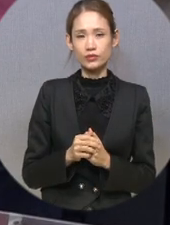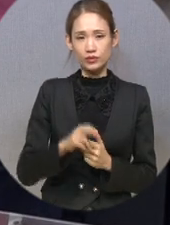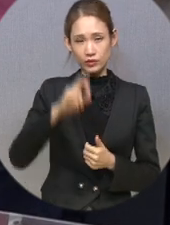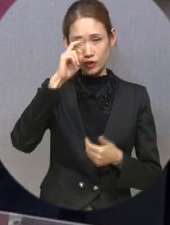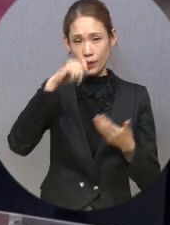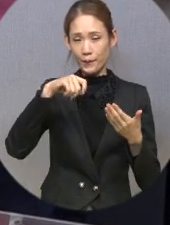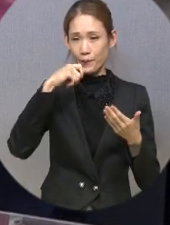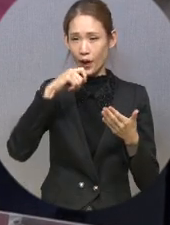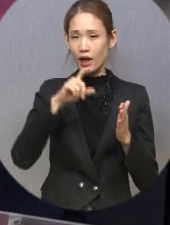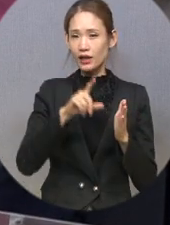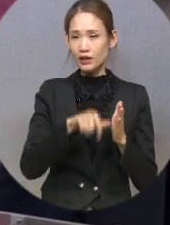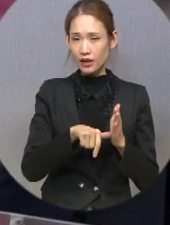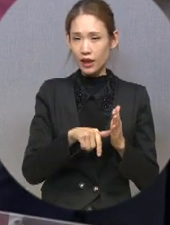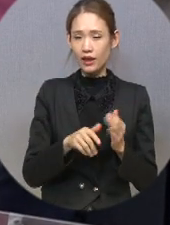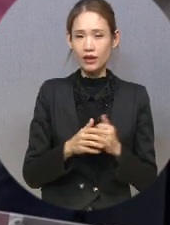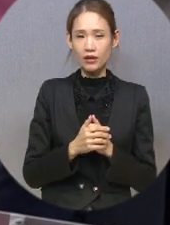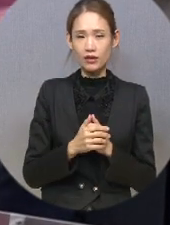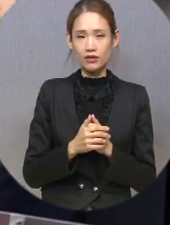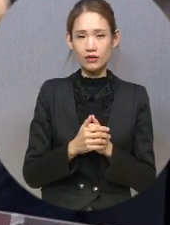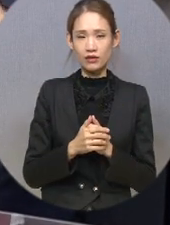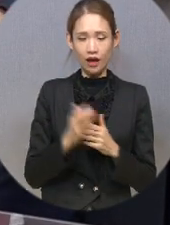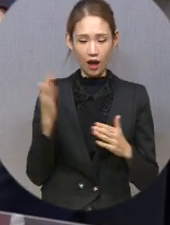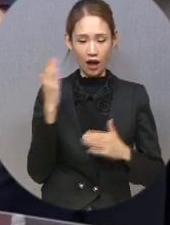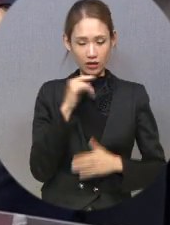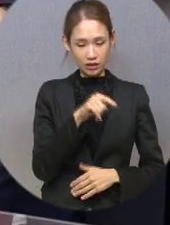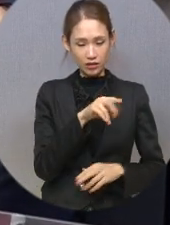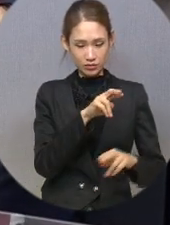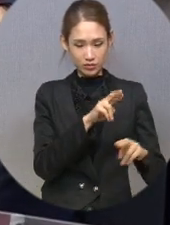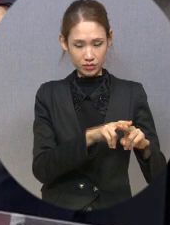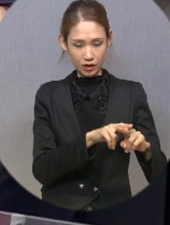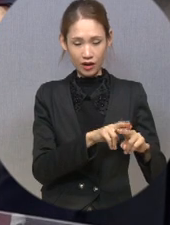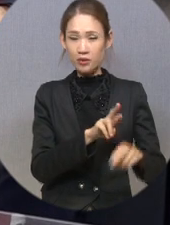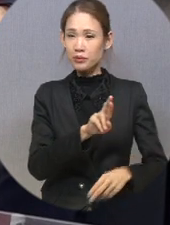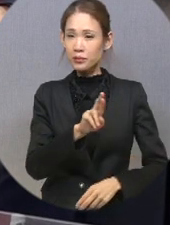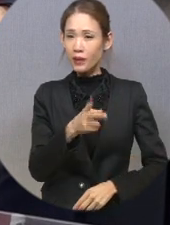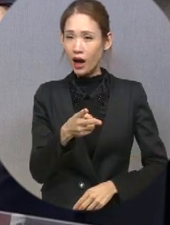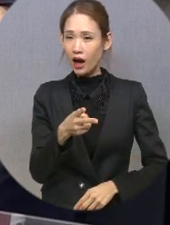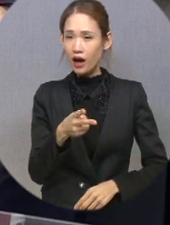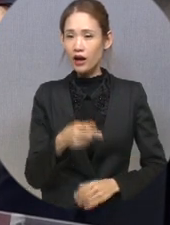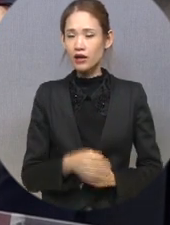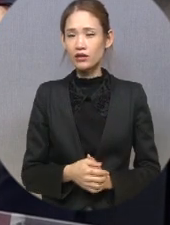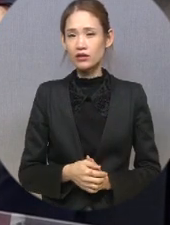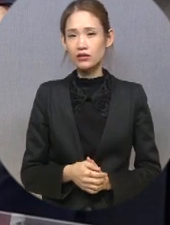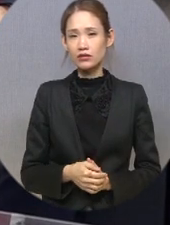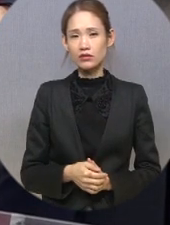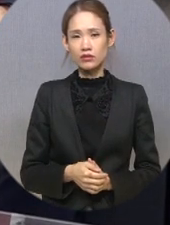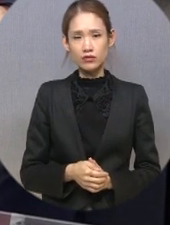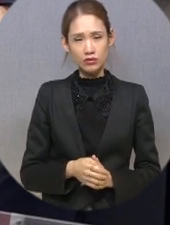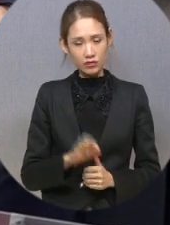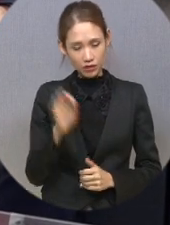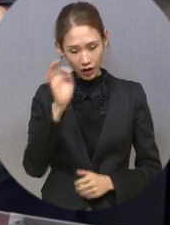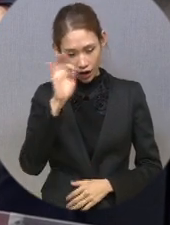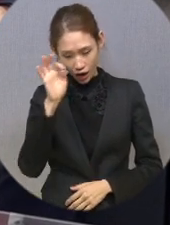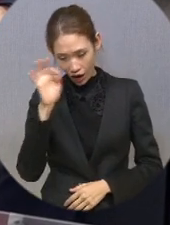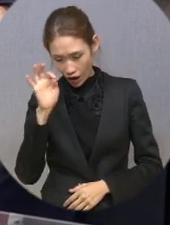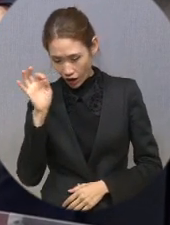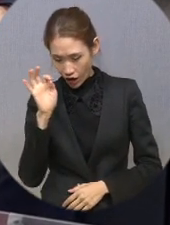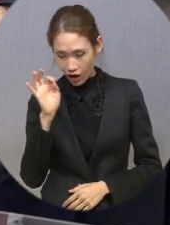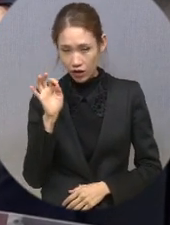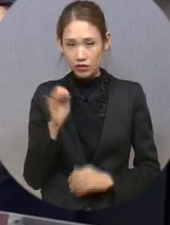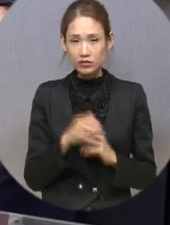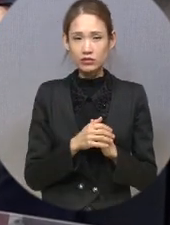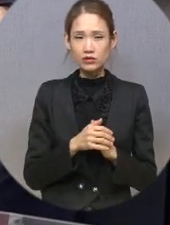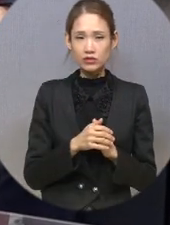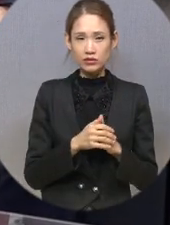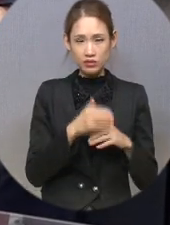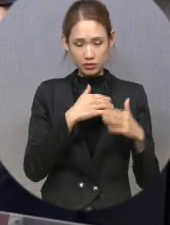점심시간에 아이가 자리에 없어요. 그래서 어디 갔나 하고 찾아서 한번 교내를 한